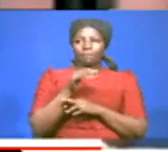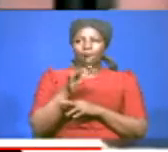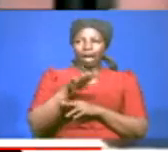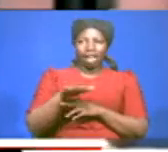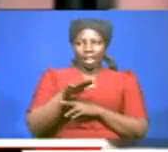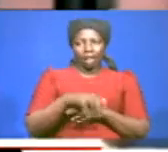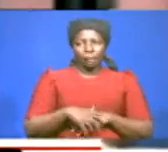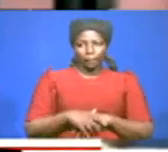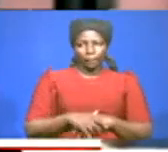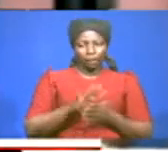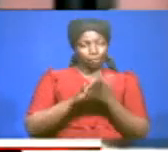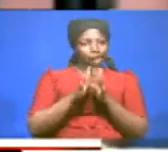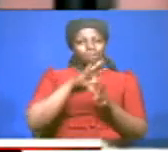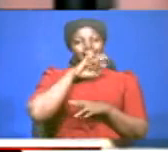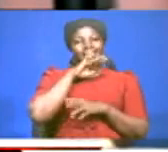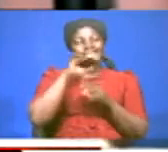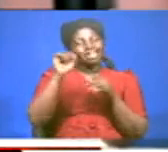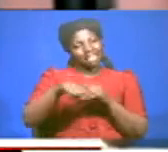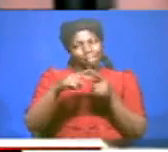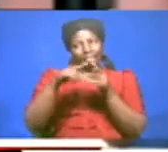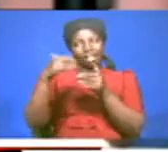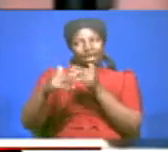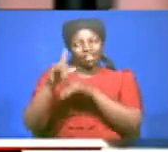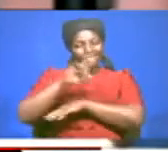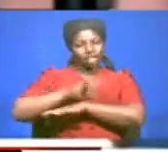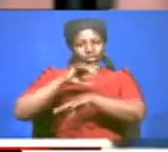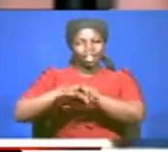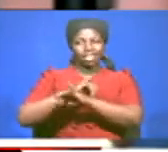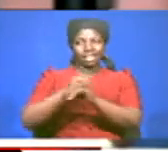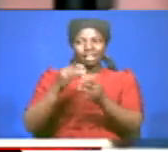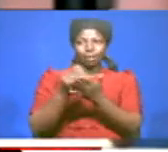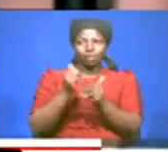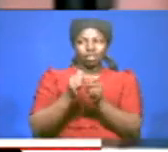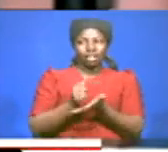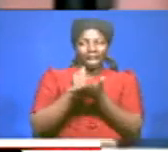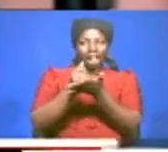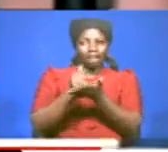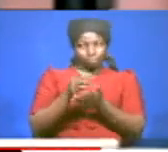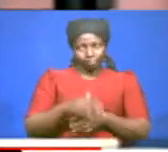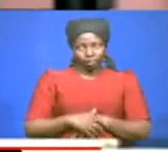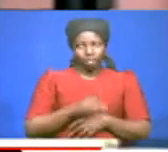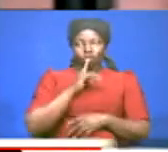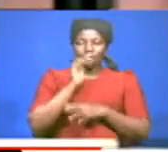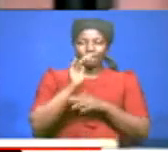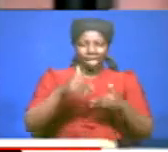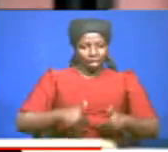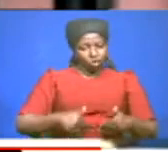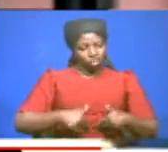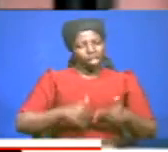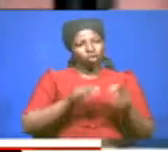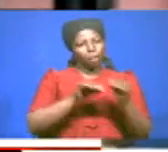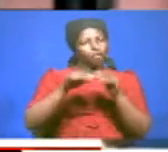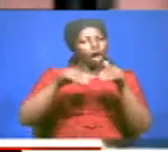at the end of the day, unashika pesa safi. Inakusaidia sana mbiao mayuta kuko. Watafute kazi yote, si lazima ti wakaituka